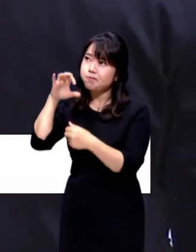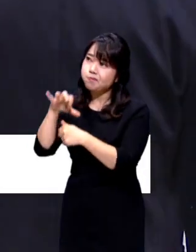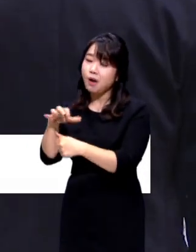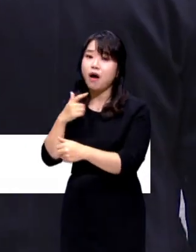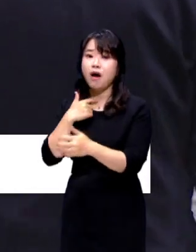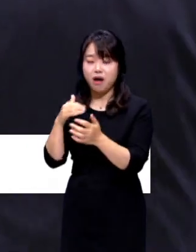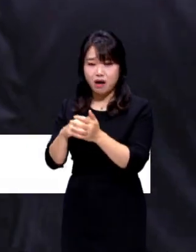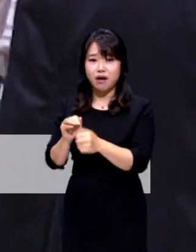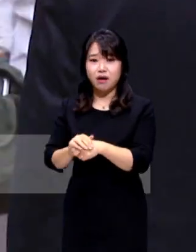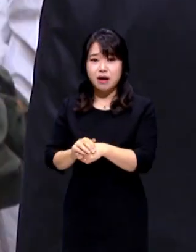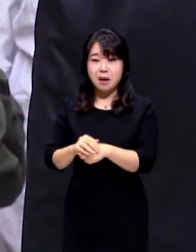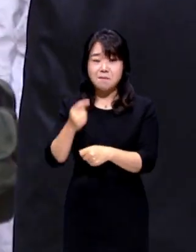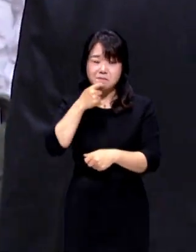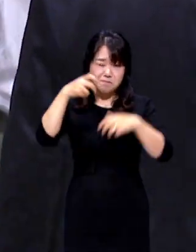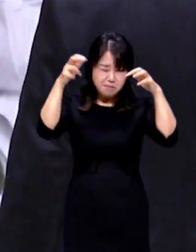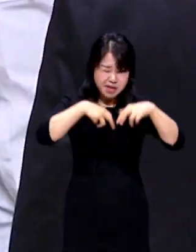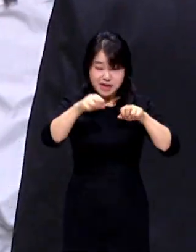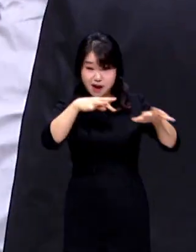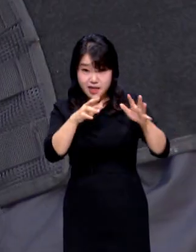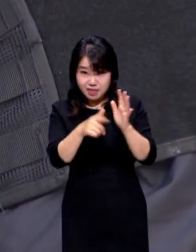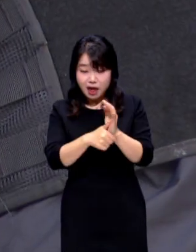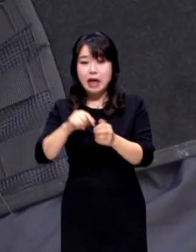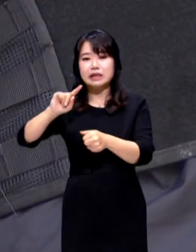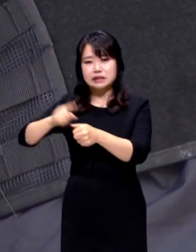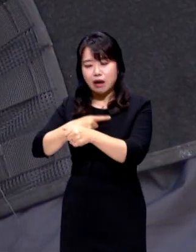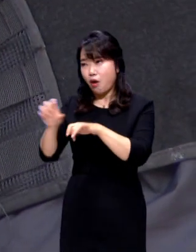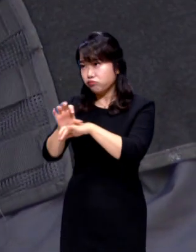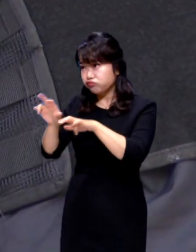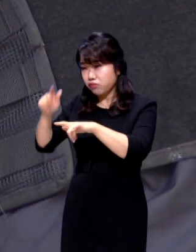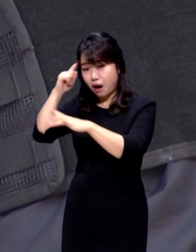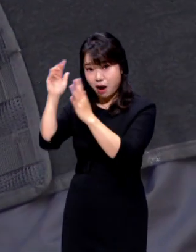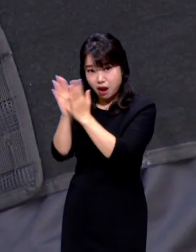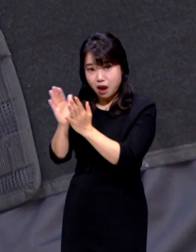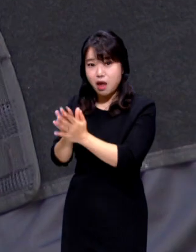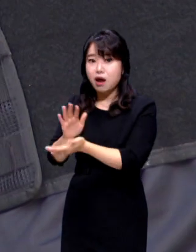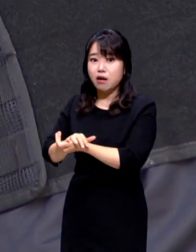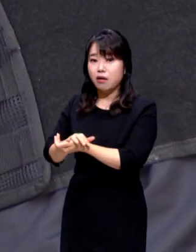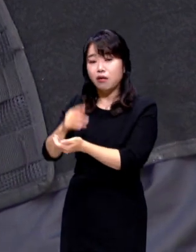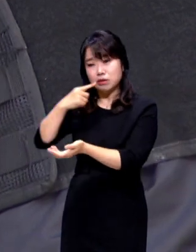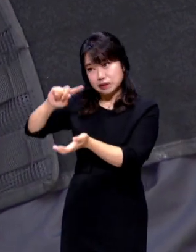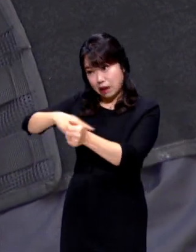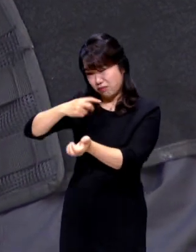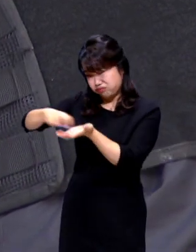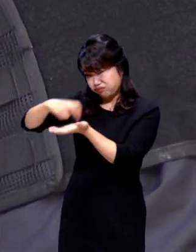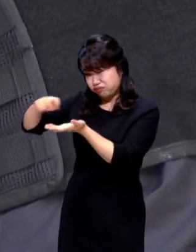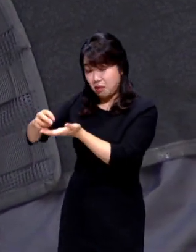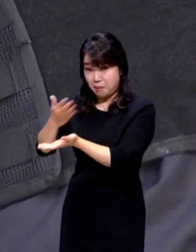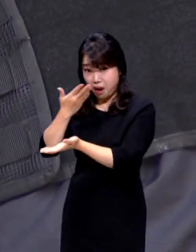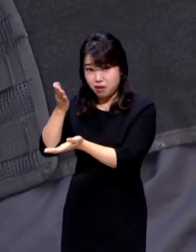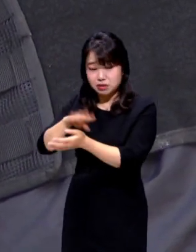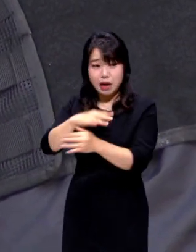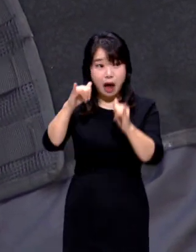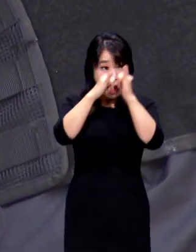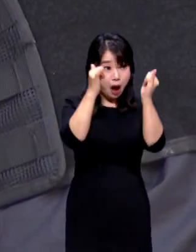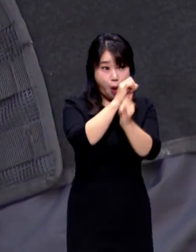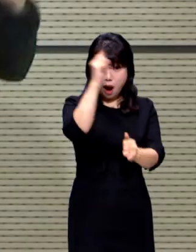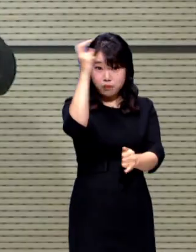정부는 자연재해의 경우는 절차에 따라 시스템이 작동되는데 사회재난의 경우 대처가 쉽지 않다고